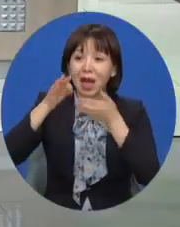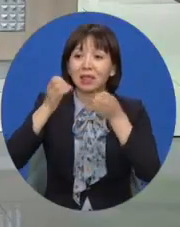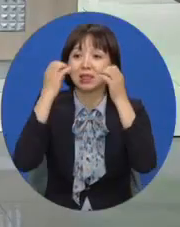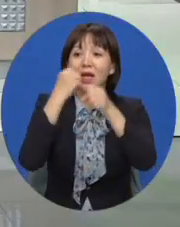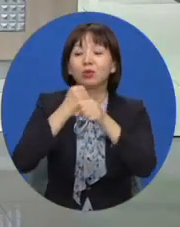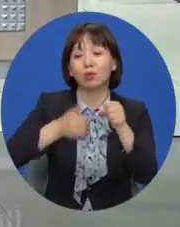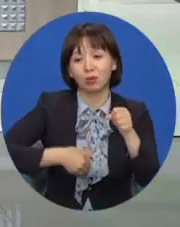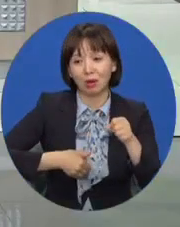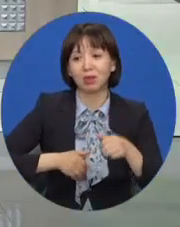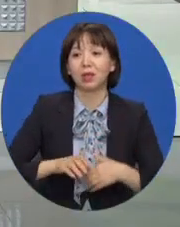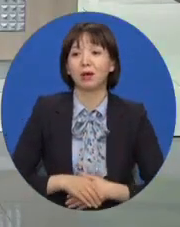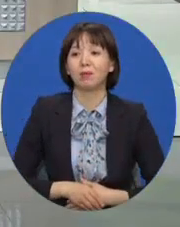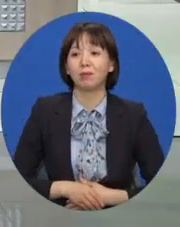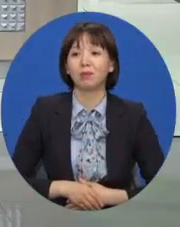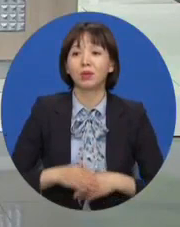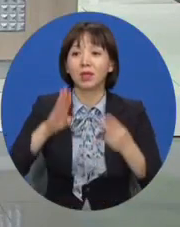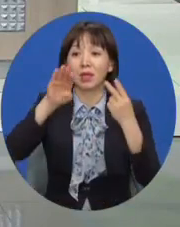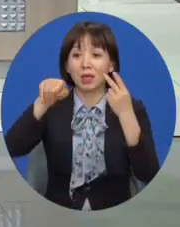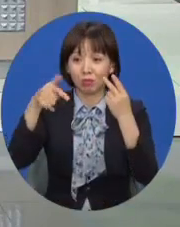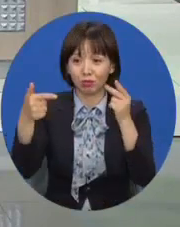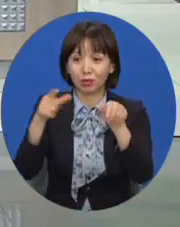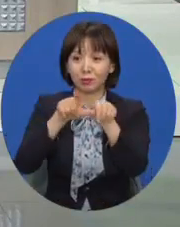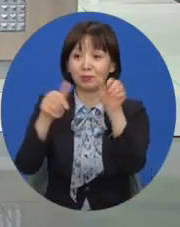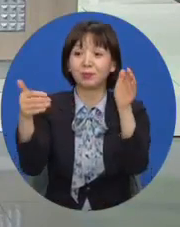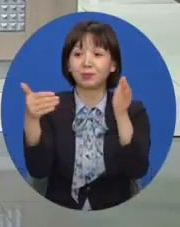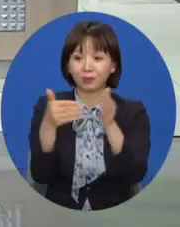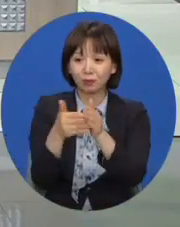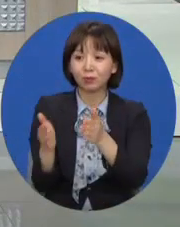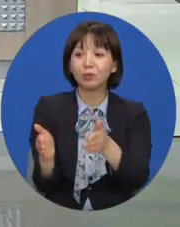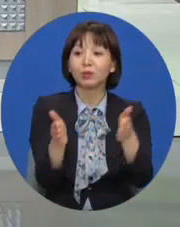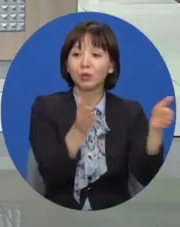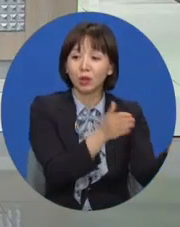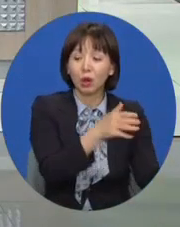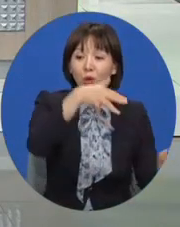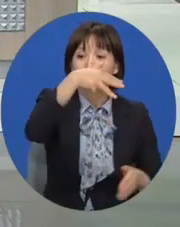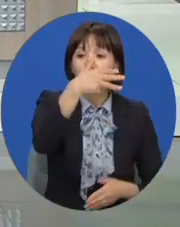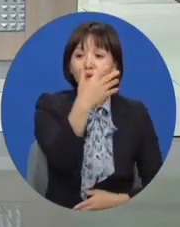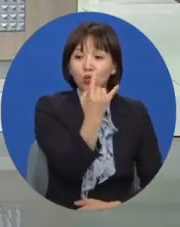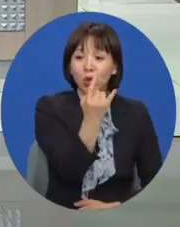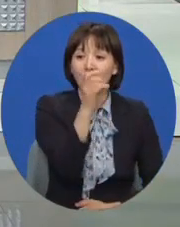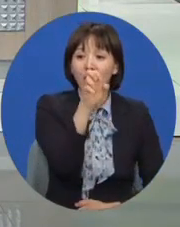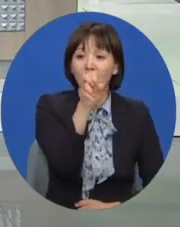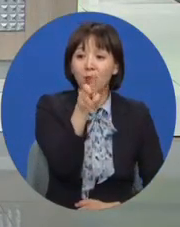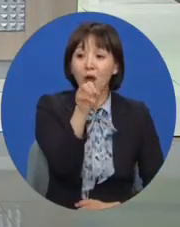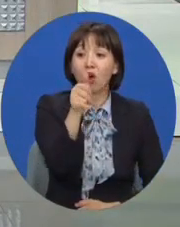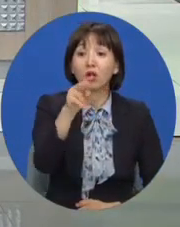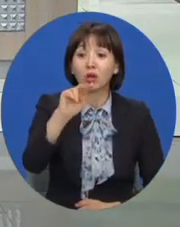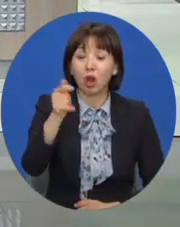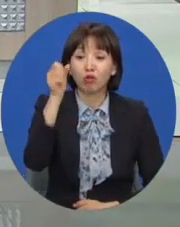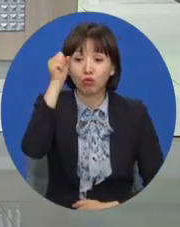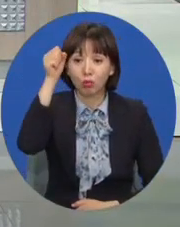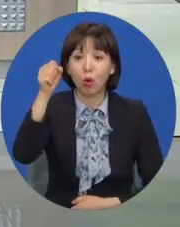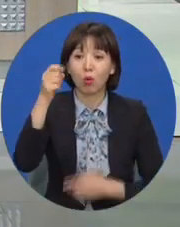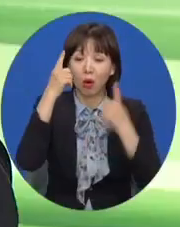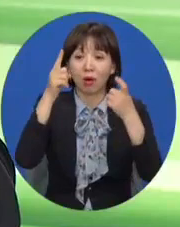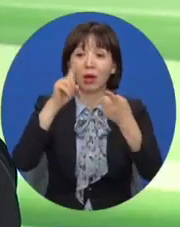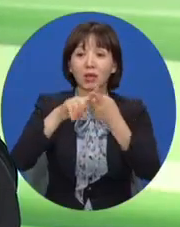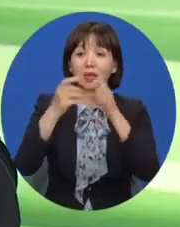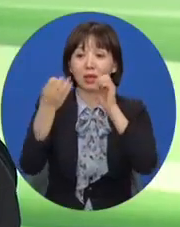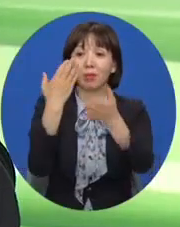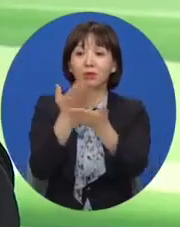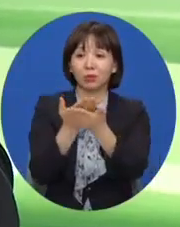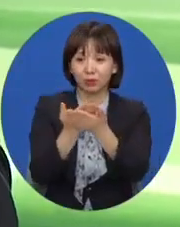네. 2분의 시간이 다 지났습니다. 이어서 최명현 후보께서 이 관광 분야 관련해서 답변해 주시죠.